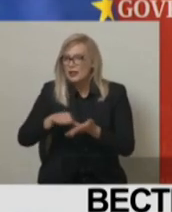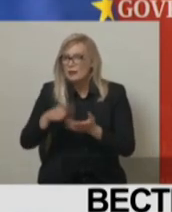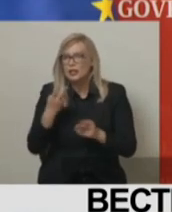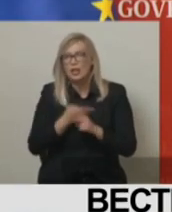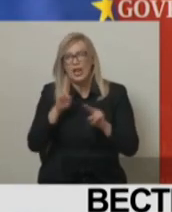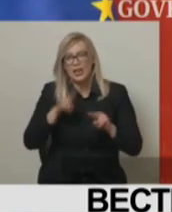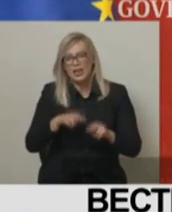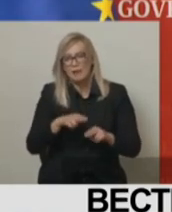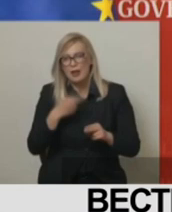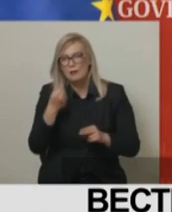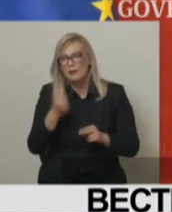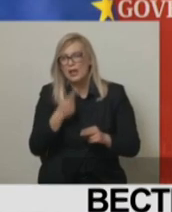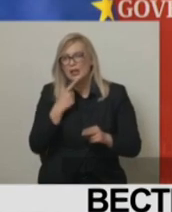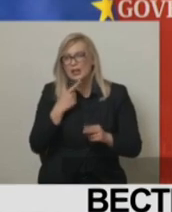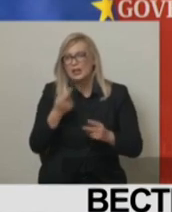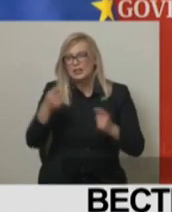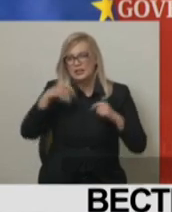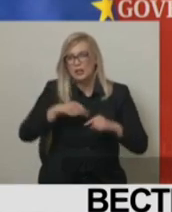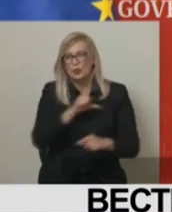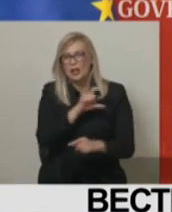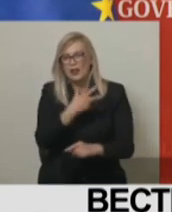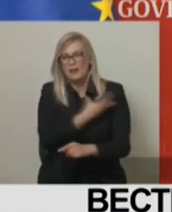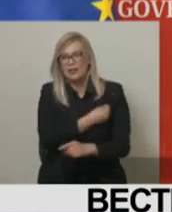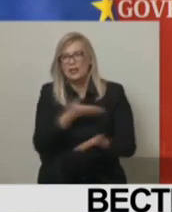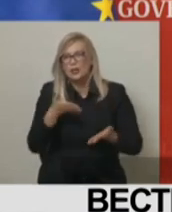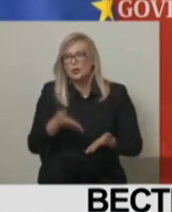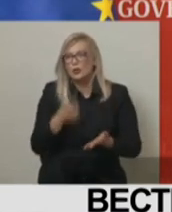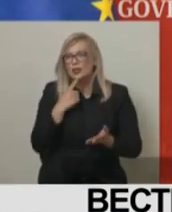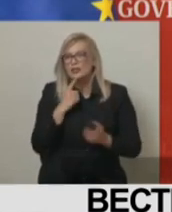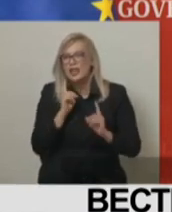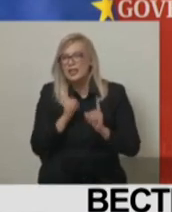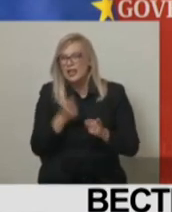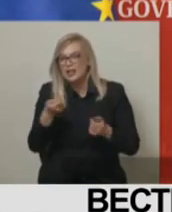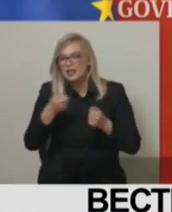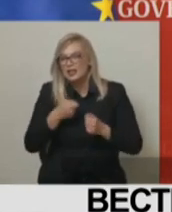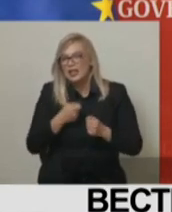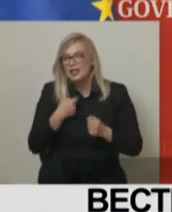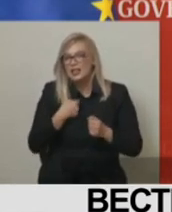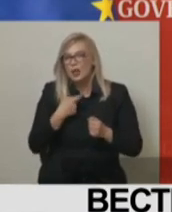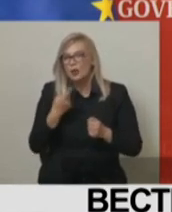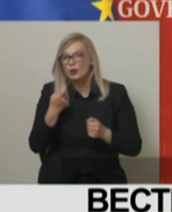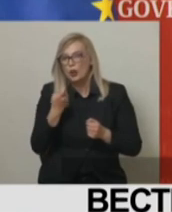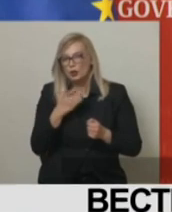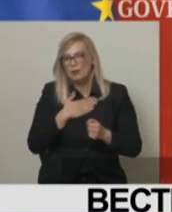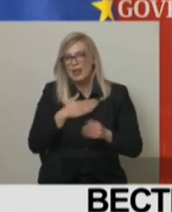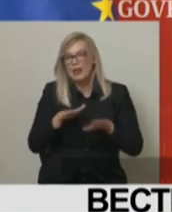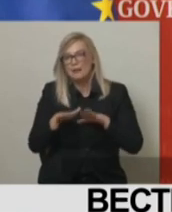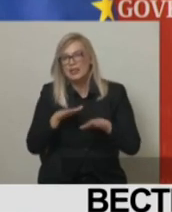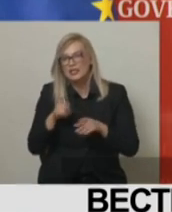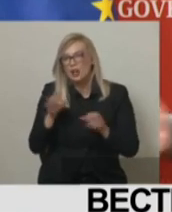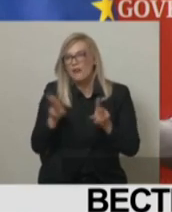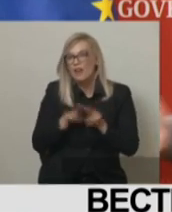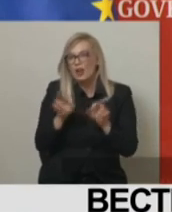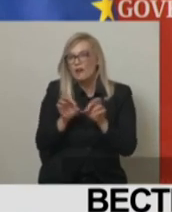тоа, да си платиме за час поскоро да добиеме вакцина. Тие се инструкциите и наредбите дадени од мене и на министрот Филипчи и на нашите министри,